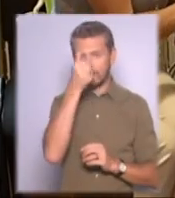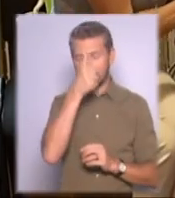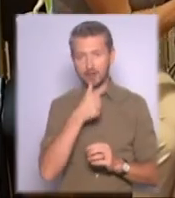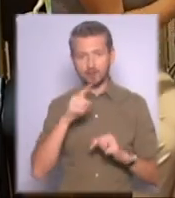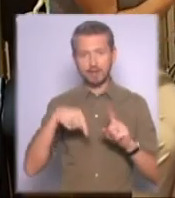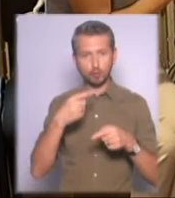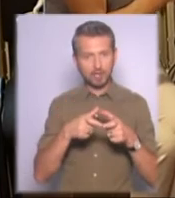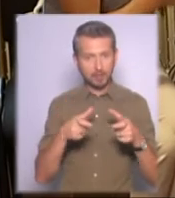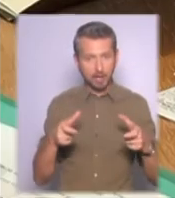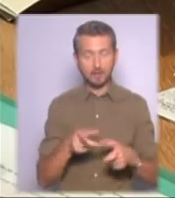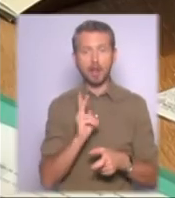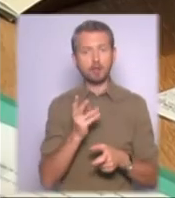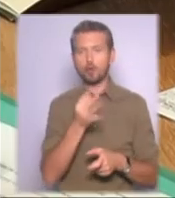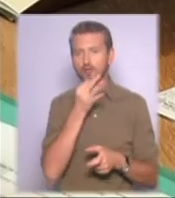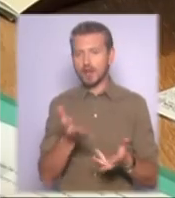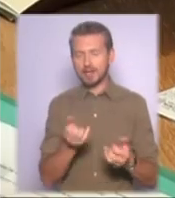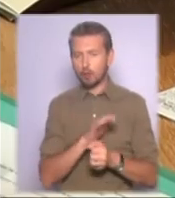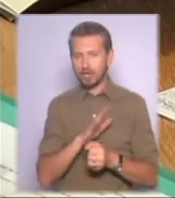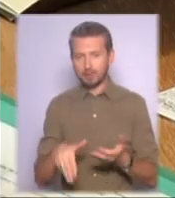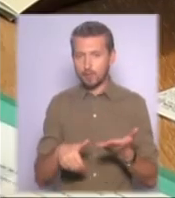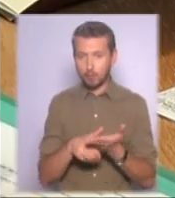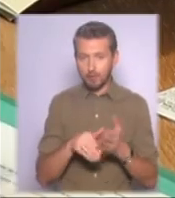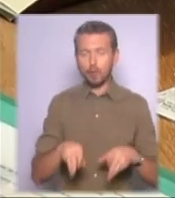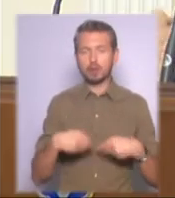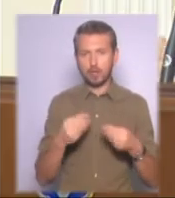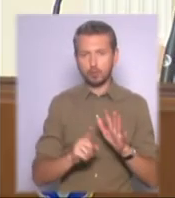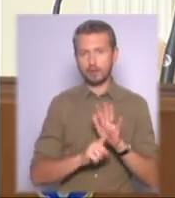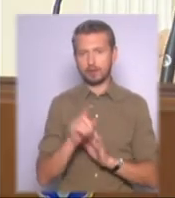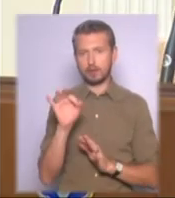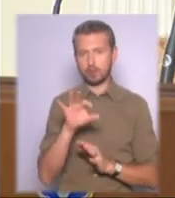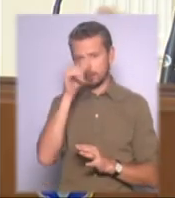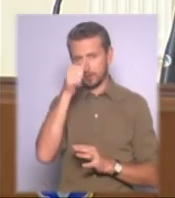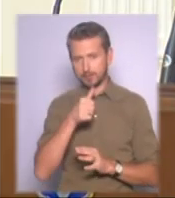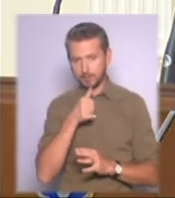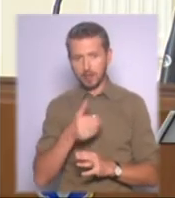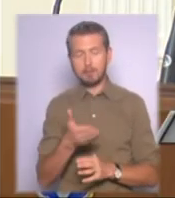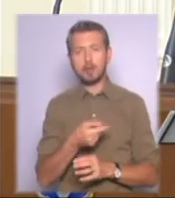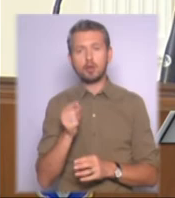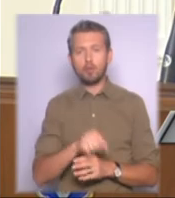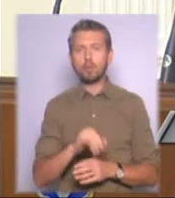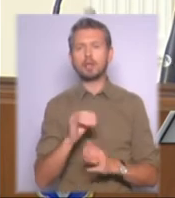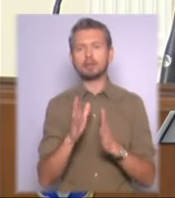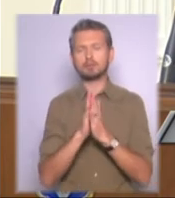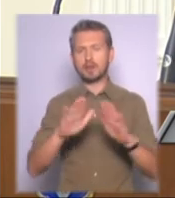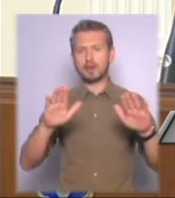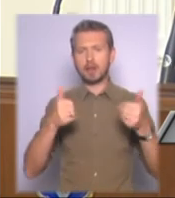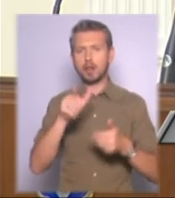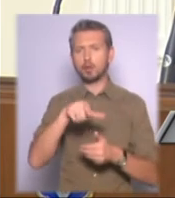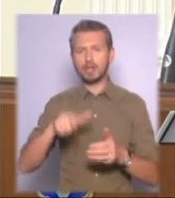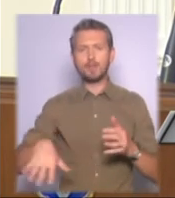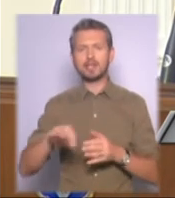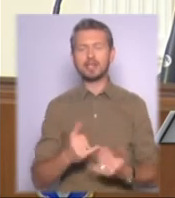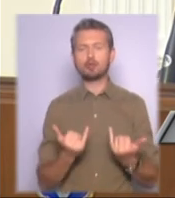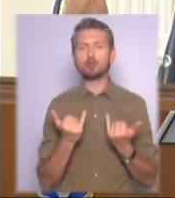А тим, хто ще не отримав допомогу, її нададуть вже з жовтня. Ми тому і закликали людей всіх сьогодні